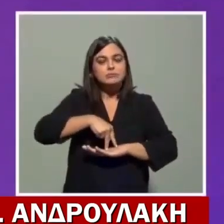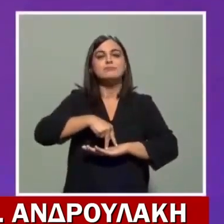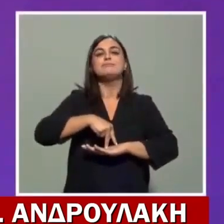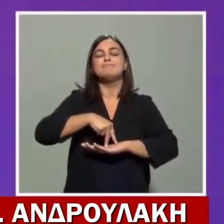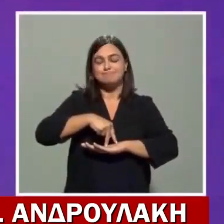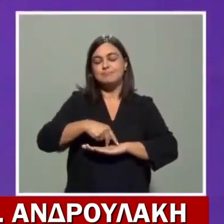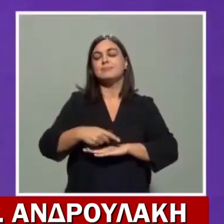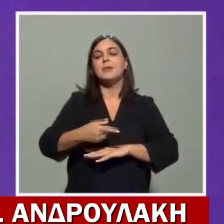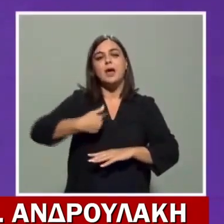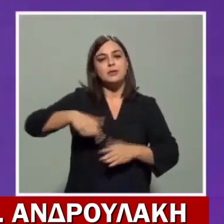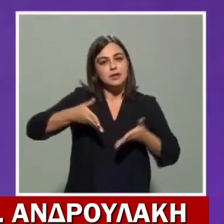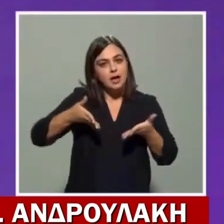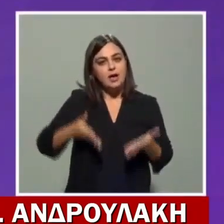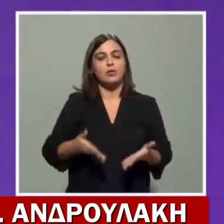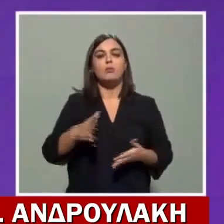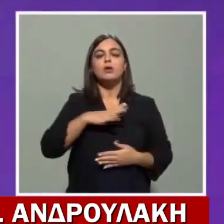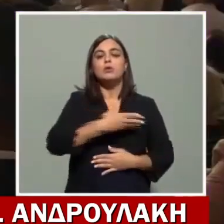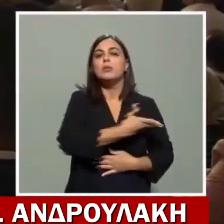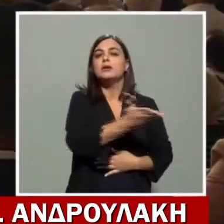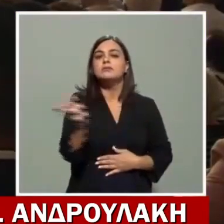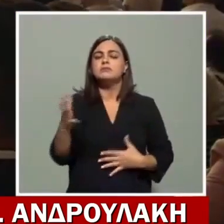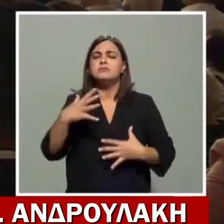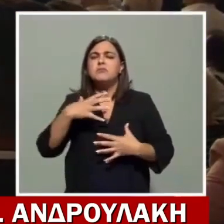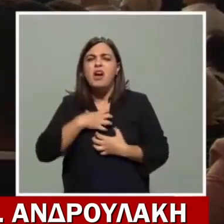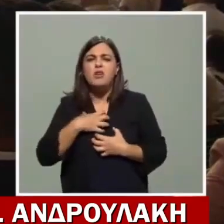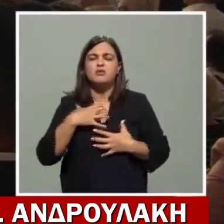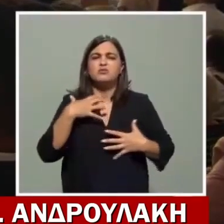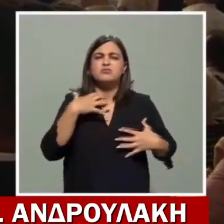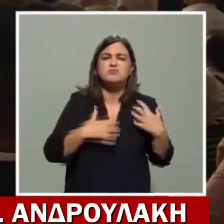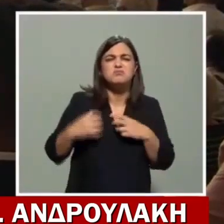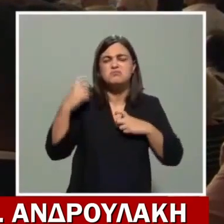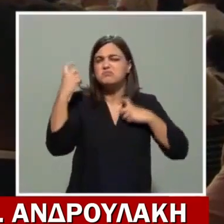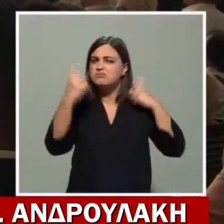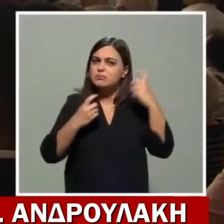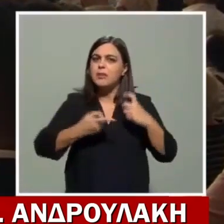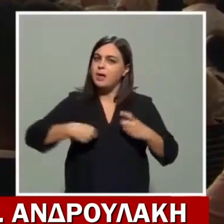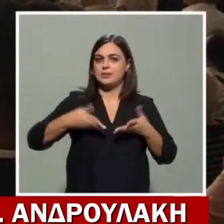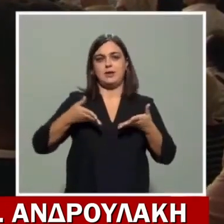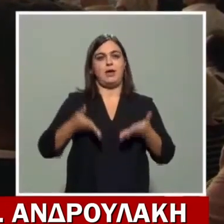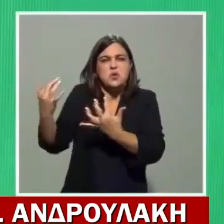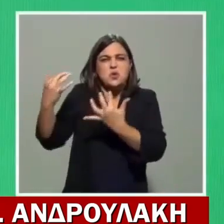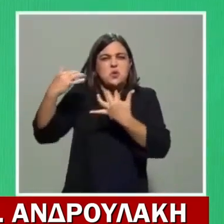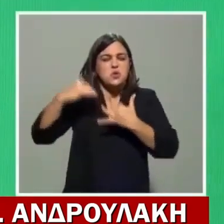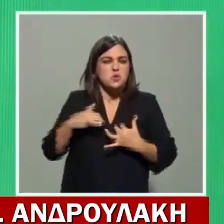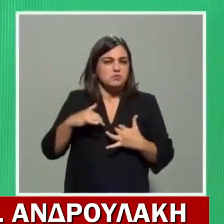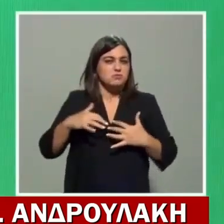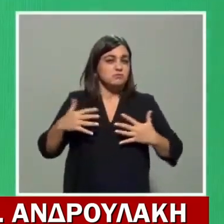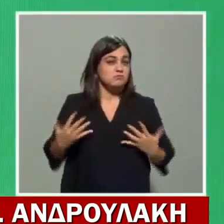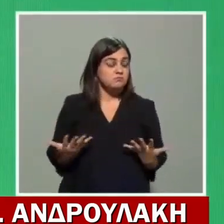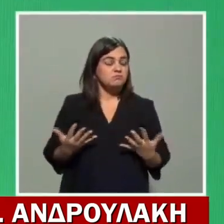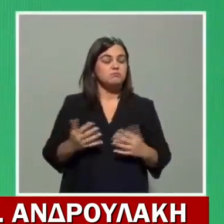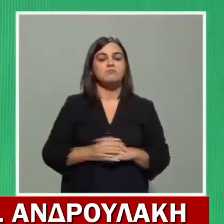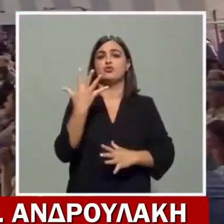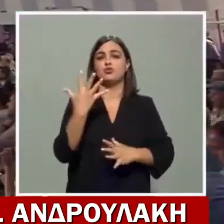η κεντρική ομιλία του προέδρου του πασοκ θα πραγματοποιηθεί στις 11:00 το πρωί στο ξενοδοχείο λκ κατά τη διάρκεια της